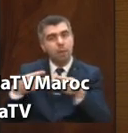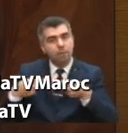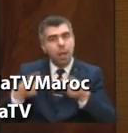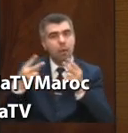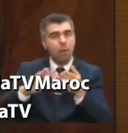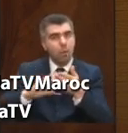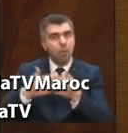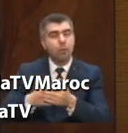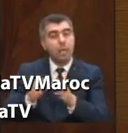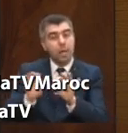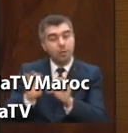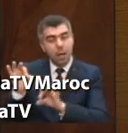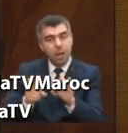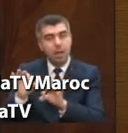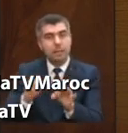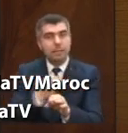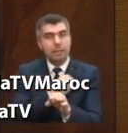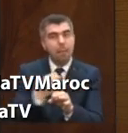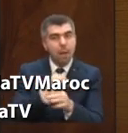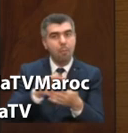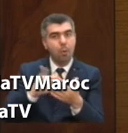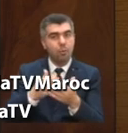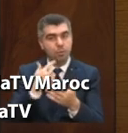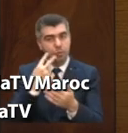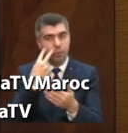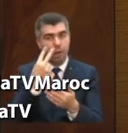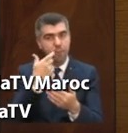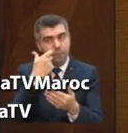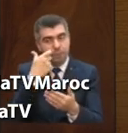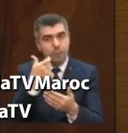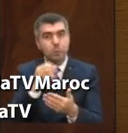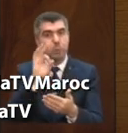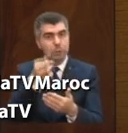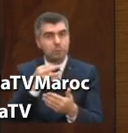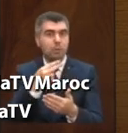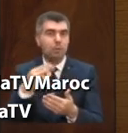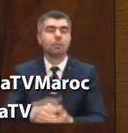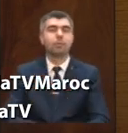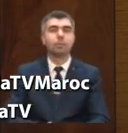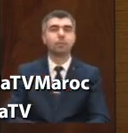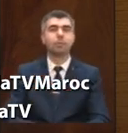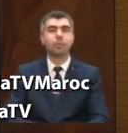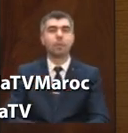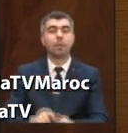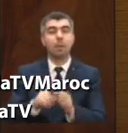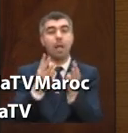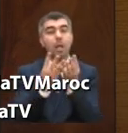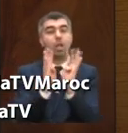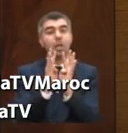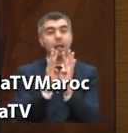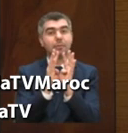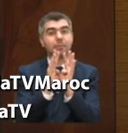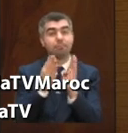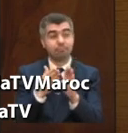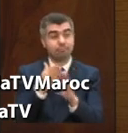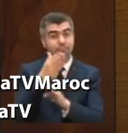نشاطها للإجراءات الاحترازية والوقائية المتخذة للتصدي لهذا الوباء. وقد اعتمدت هذه اللجان على